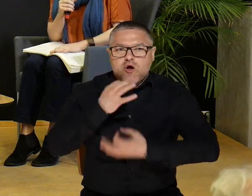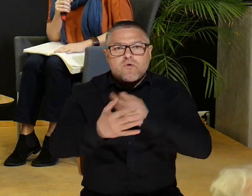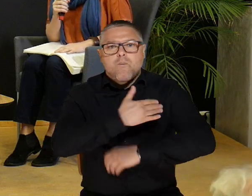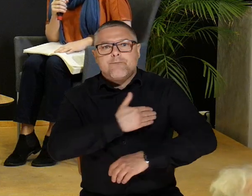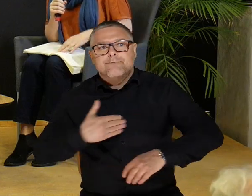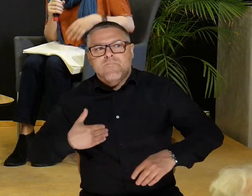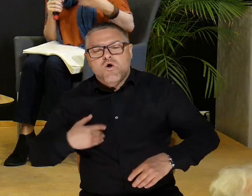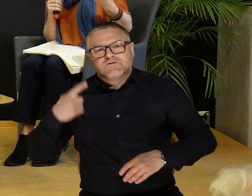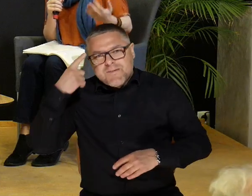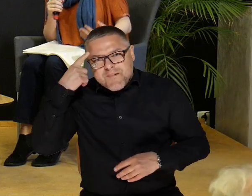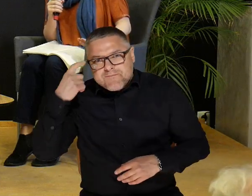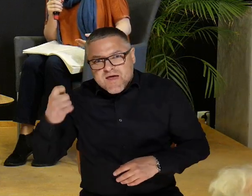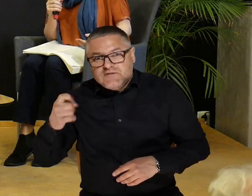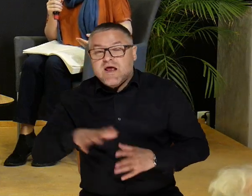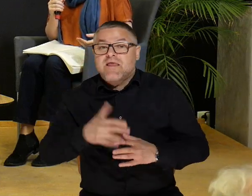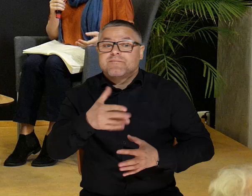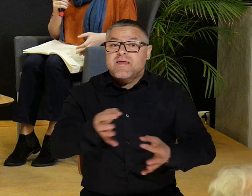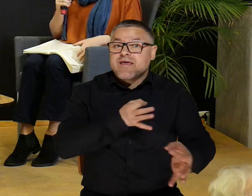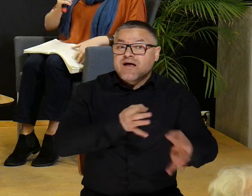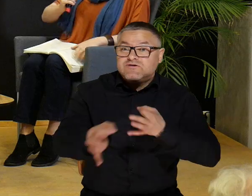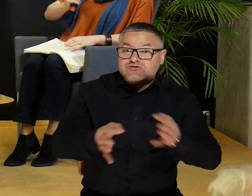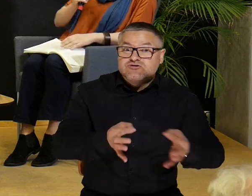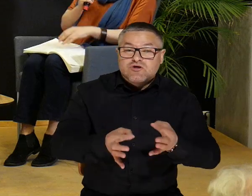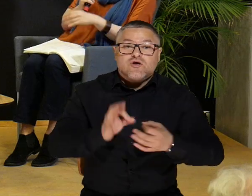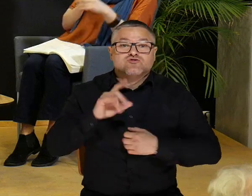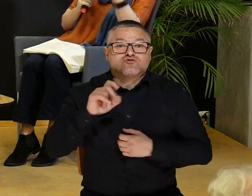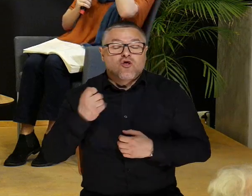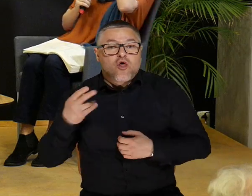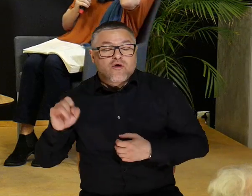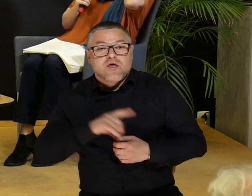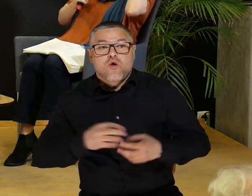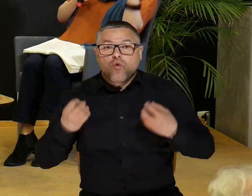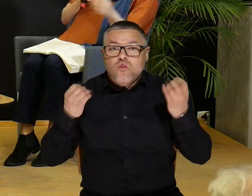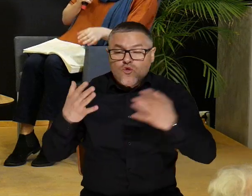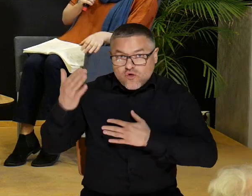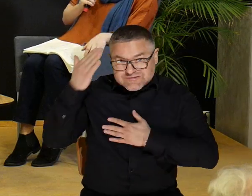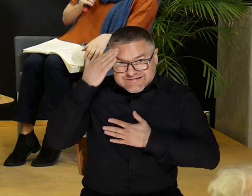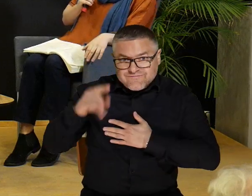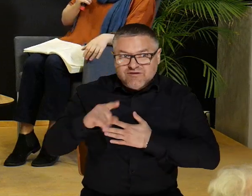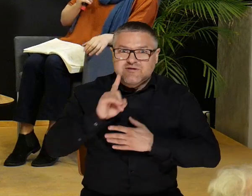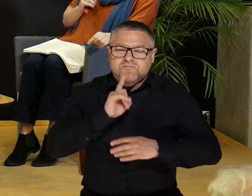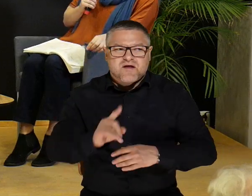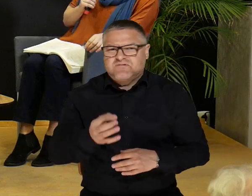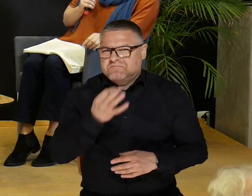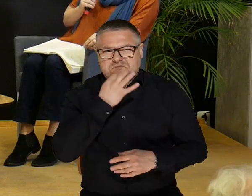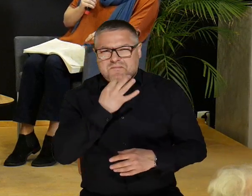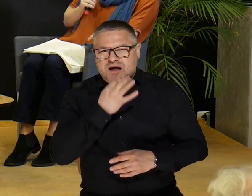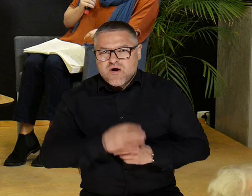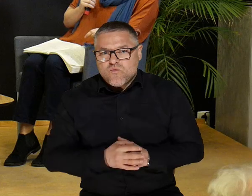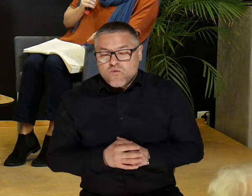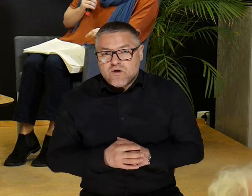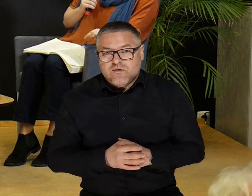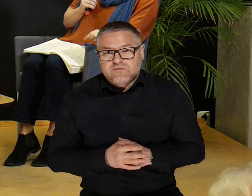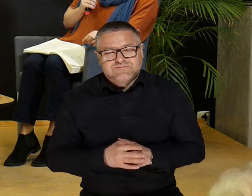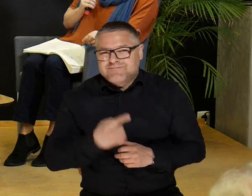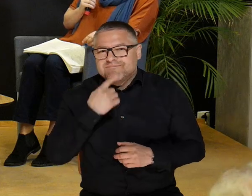polskiej pamięci, ale z perspektywy historycznej czy socjologicznej, kulturoznawczej chyba nie tak dużo, a może